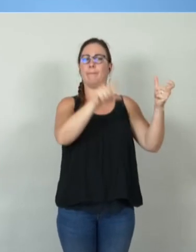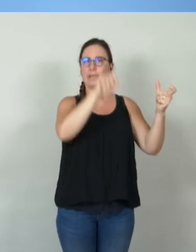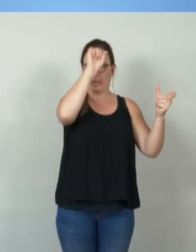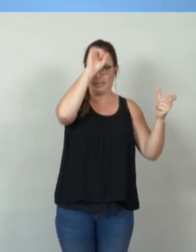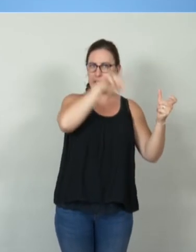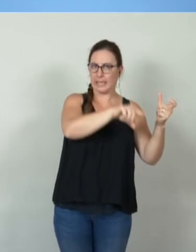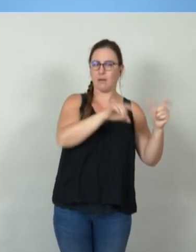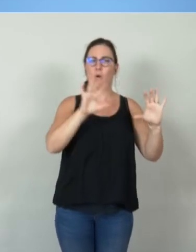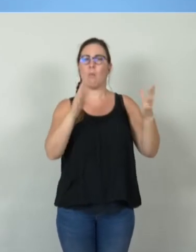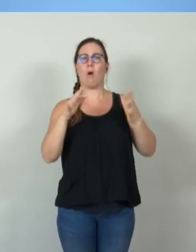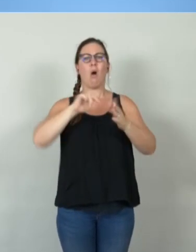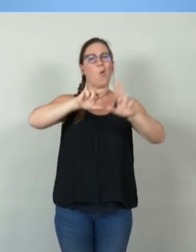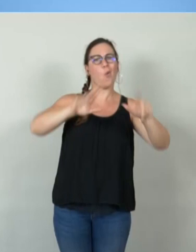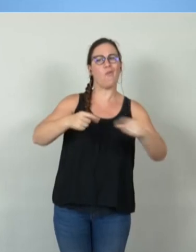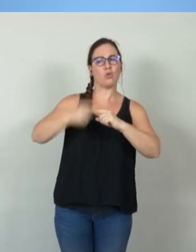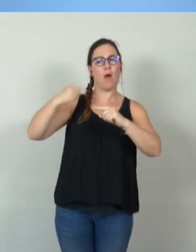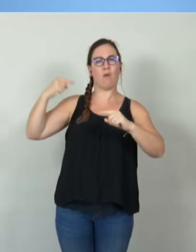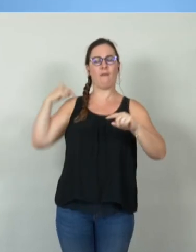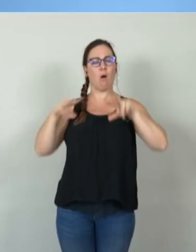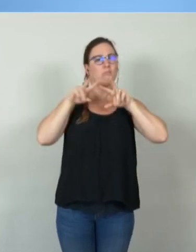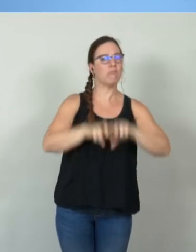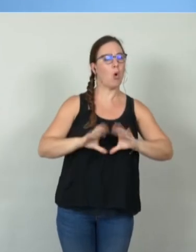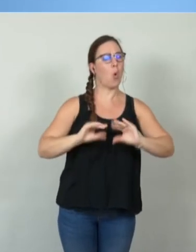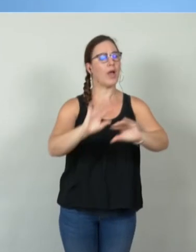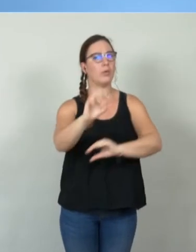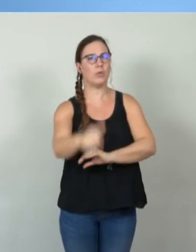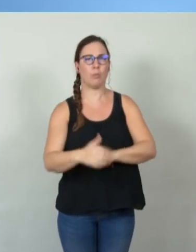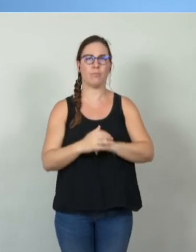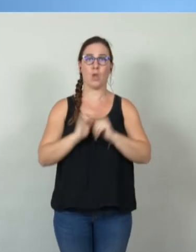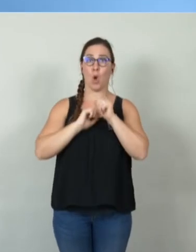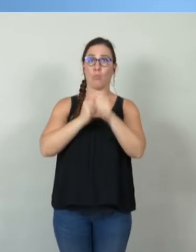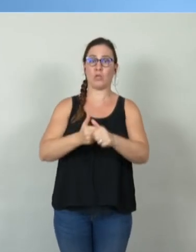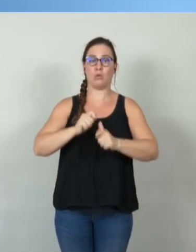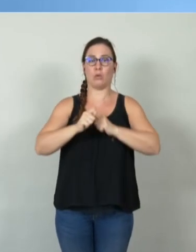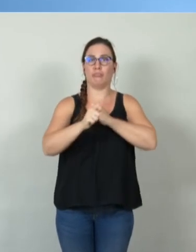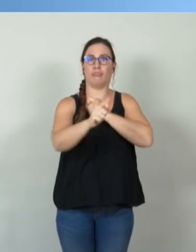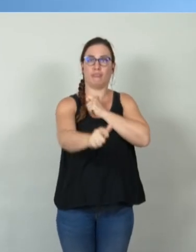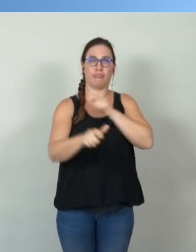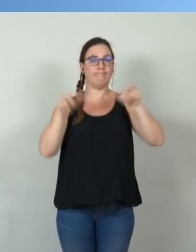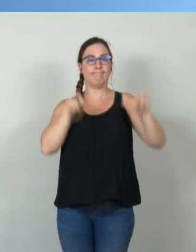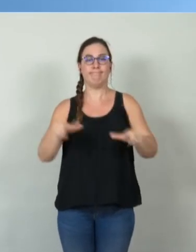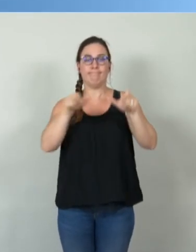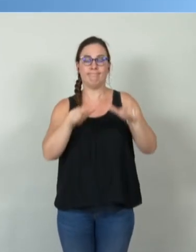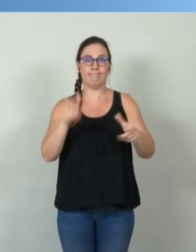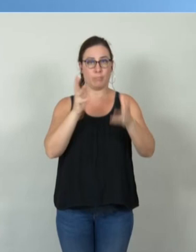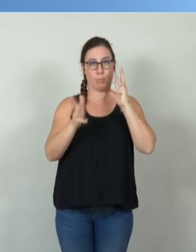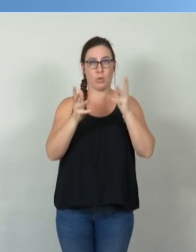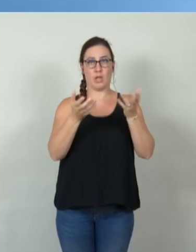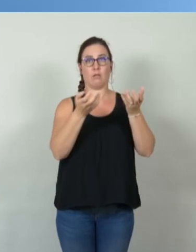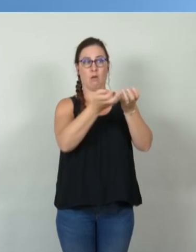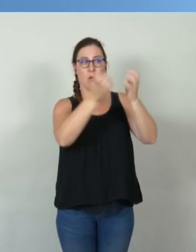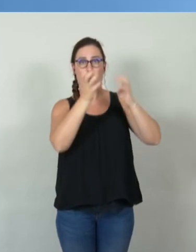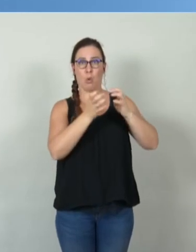regard des conventions passées de leur exécution d'assurer le suivi des procédures en cours et la possibilité de mandater un conseil propre